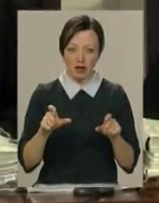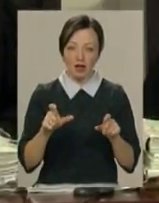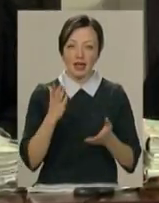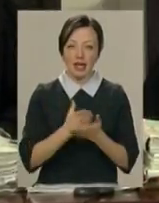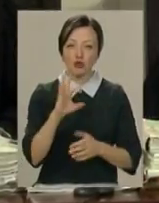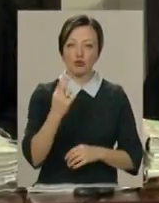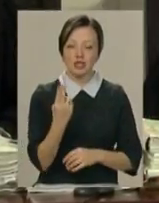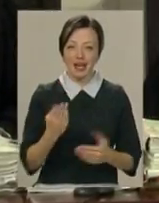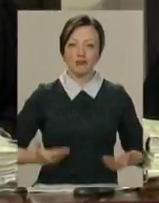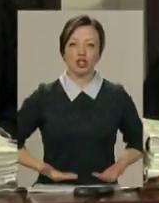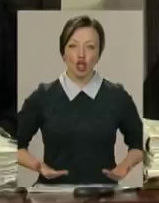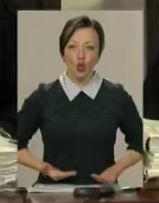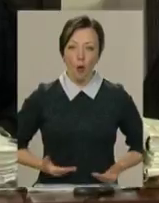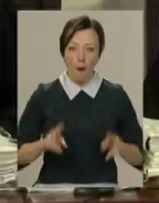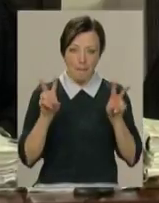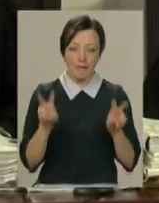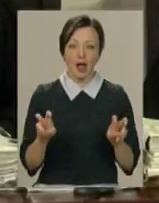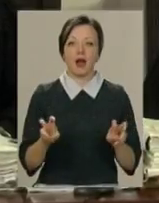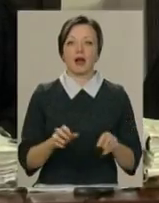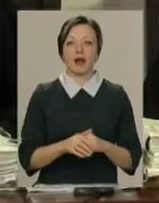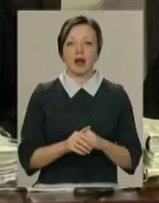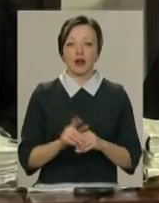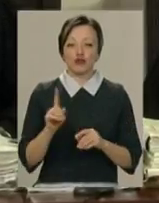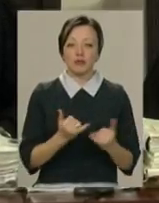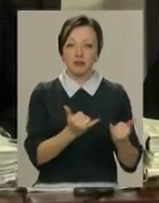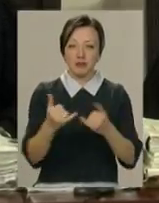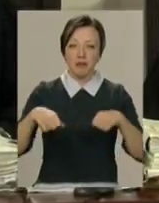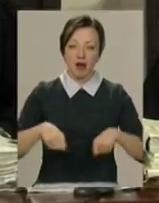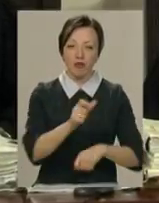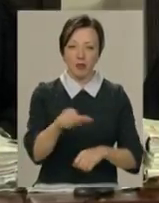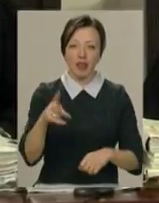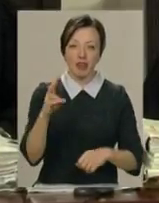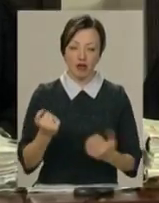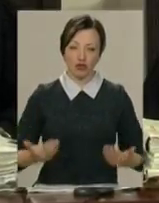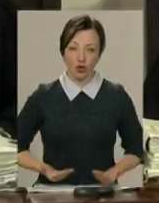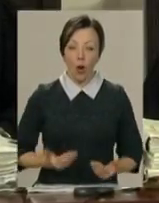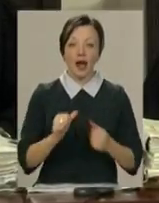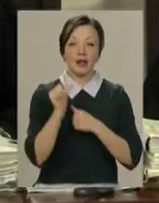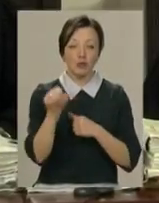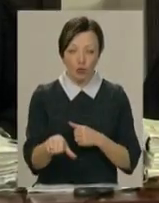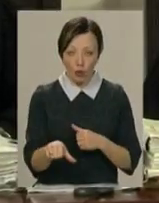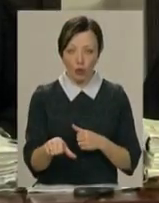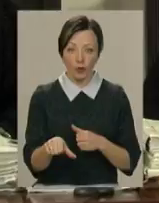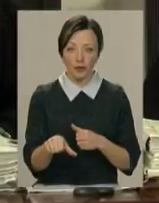оскільки є соціальним житлом, житловим об'єктом для забезпечення прав громадян на житло. Крім того,